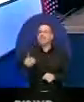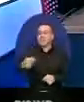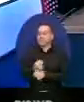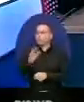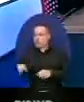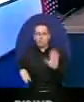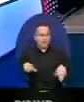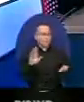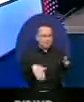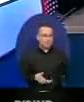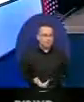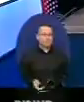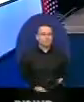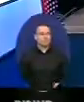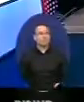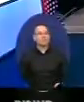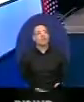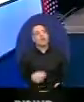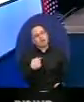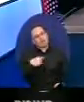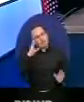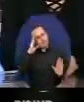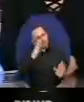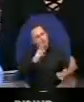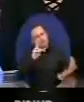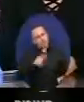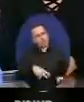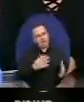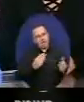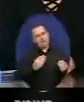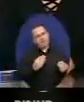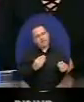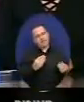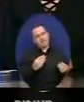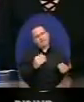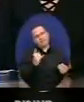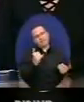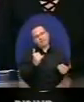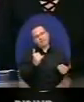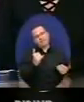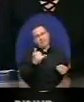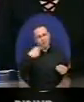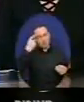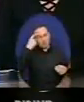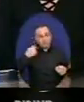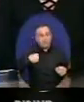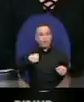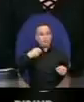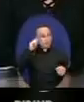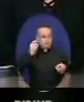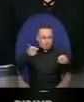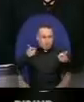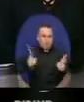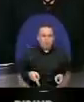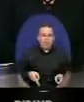הרחם? אני מאמינה שיש בזה הרבה. זאת אומרת, אני חושבת שהיכולת,